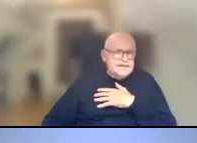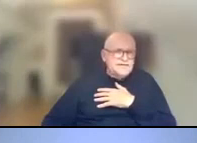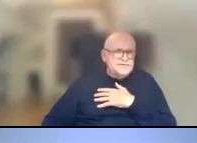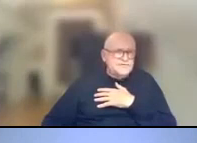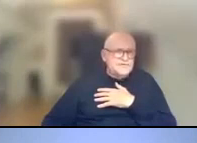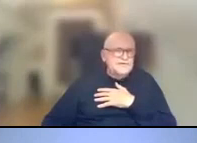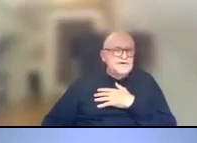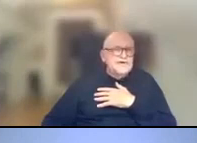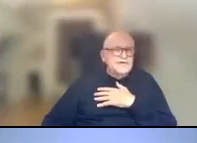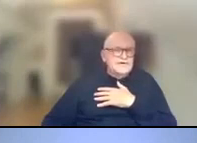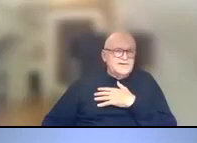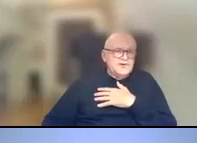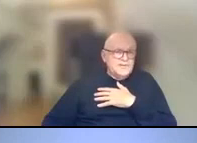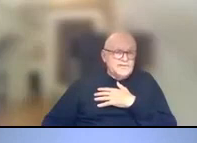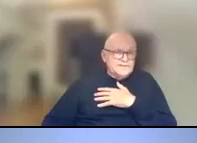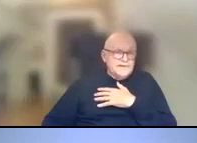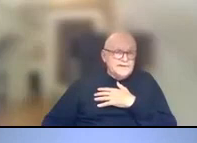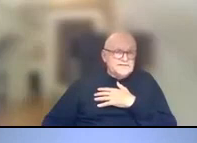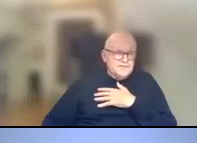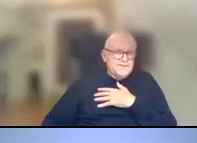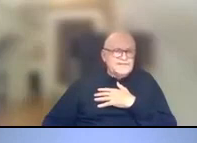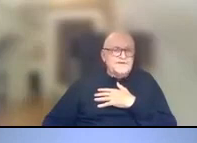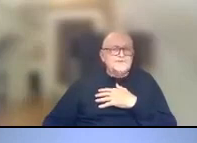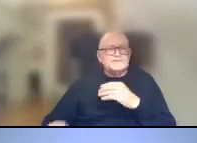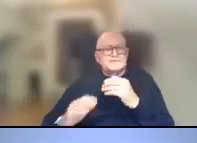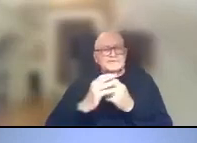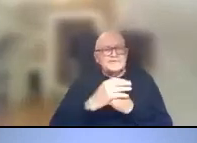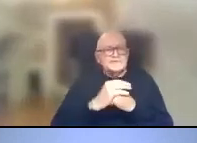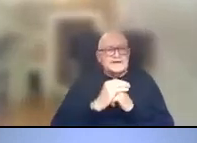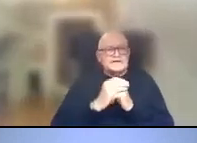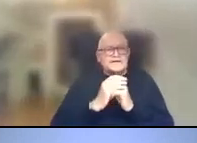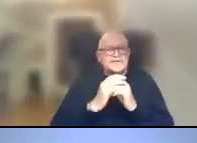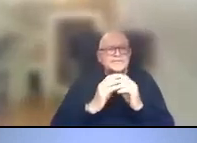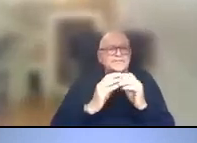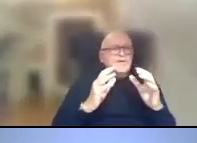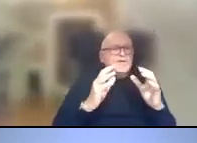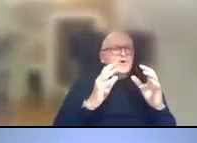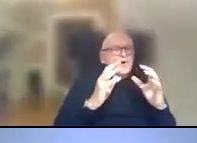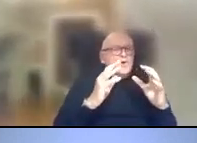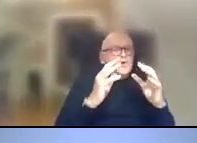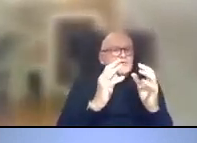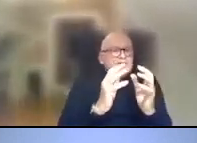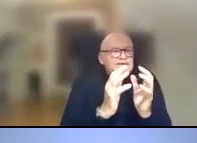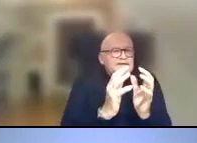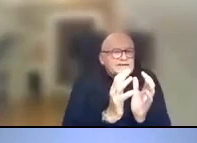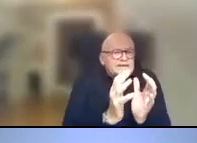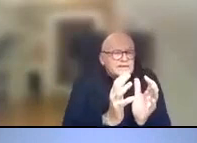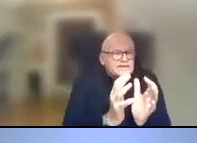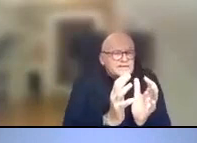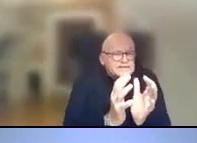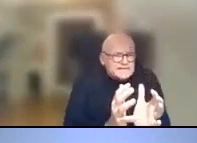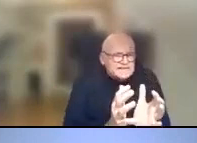nicht kleine Studie. Wir reden hier über weit mehr als 5000 Teilnehmer. Und